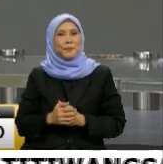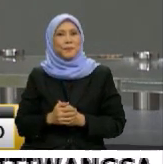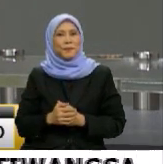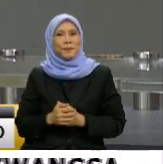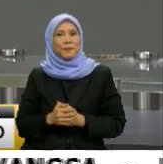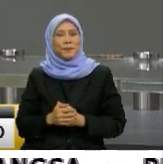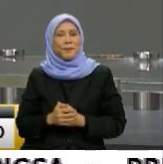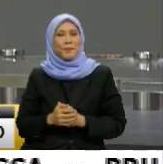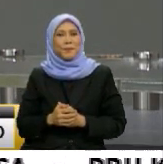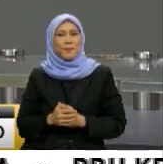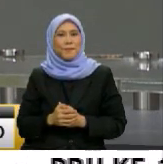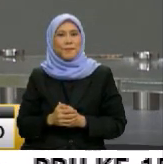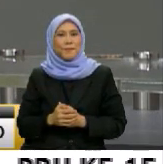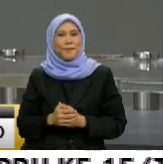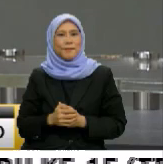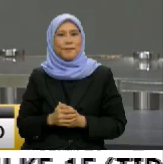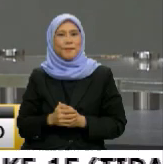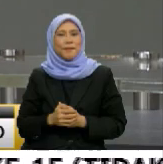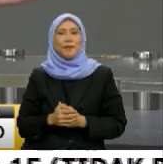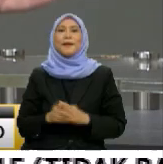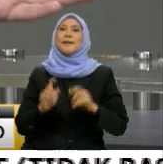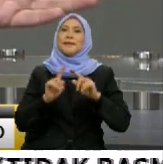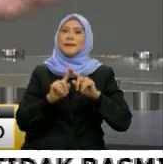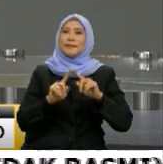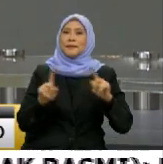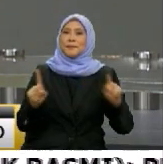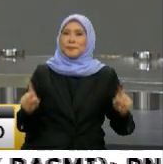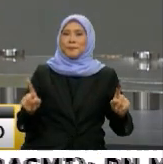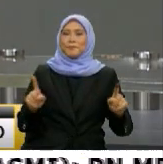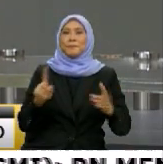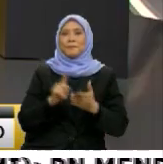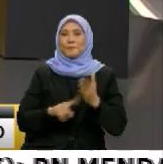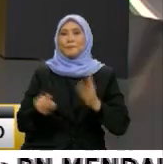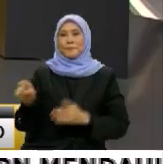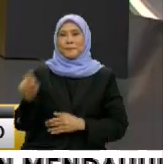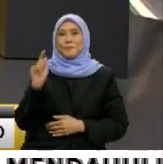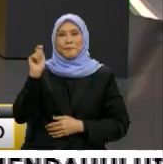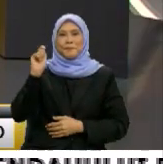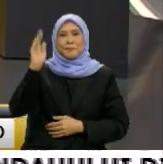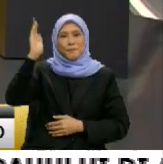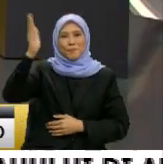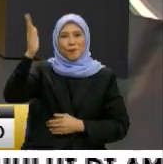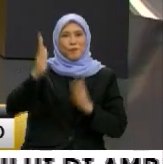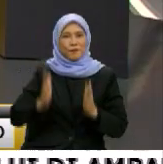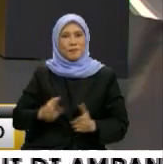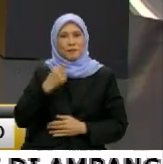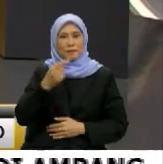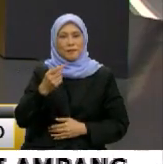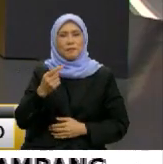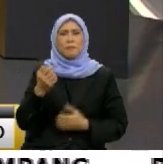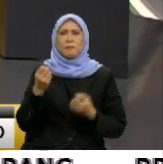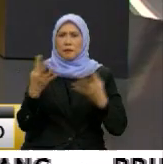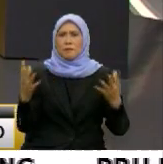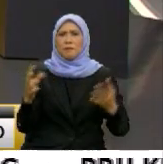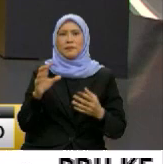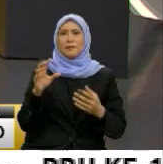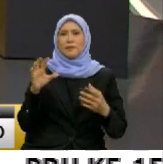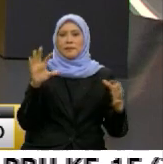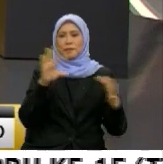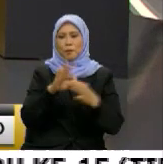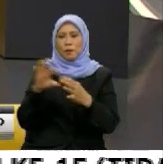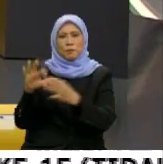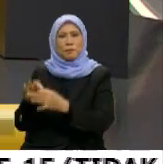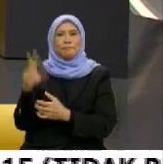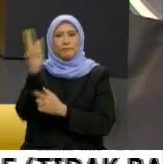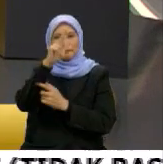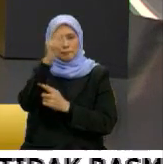digoda oleh semua political parties. But just latching on to apa yang tadi Prof bagi tahu, it's good to have a kerajaan gabungan. Saya punya